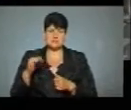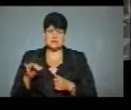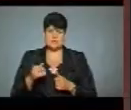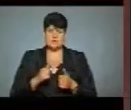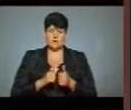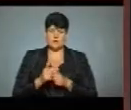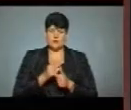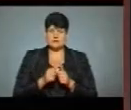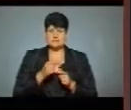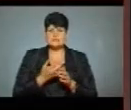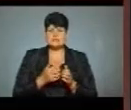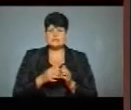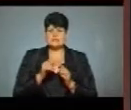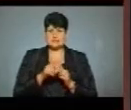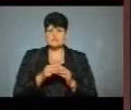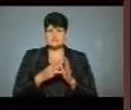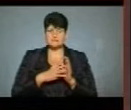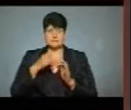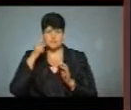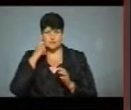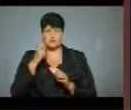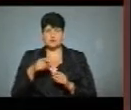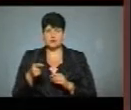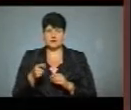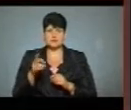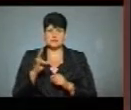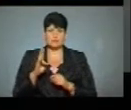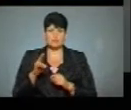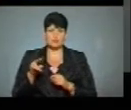і 18-річний тернополянин Назарій Покуйовий.